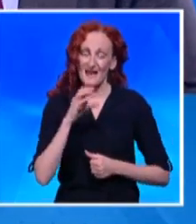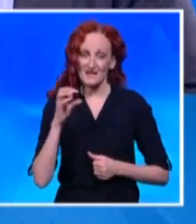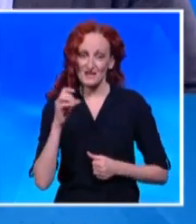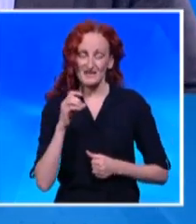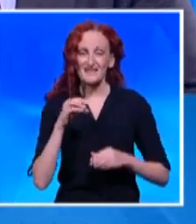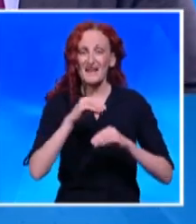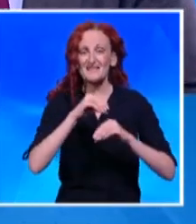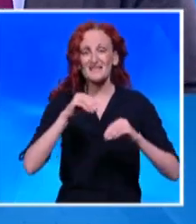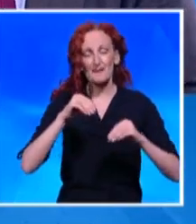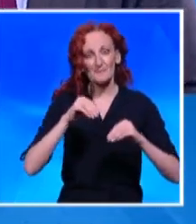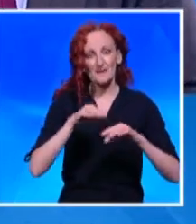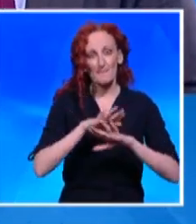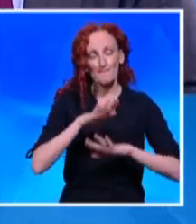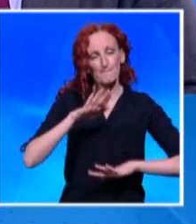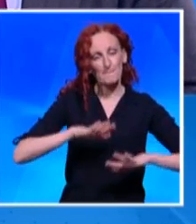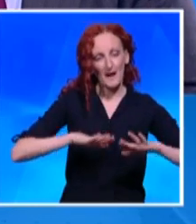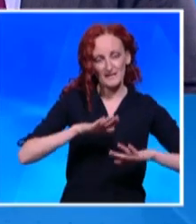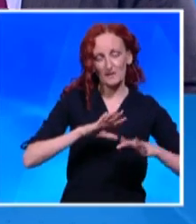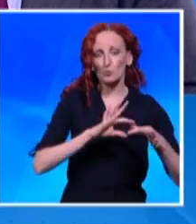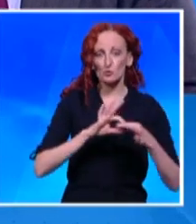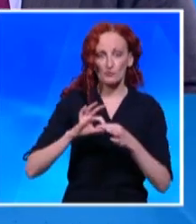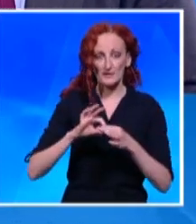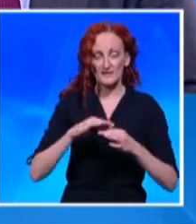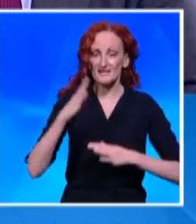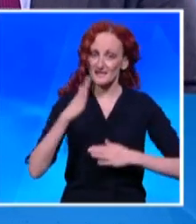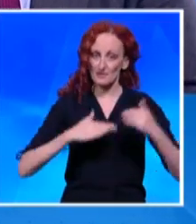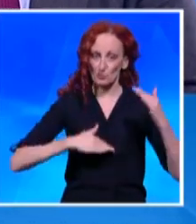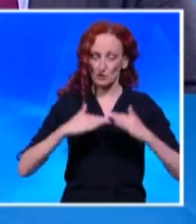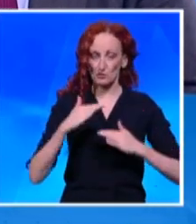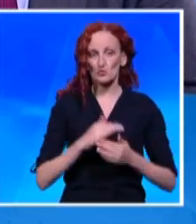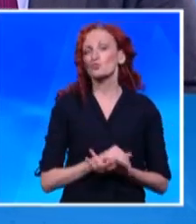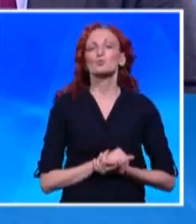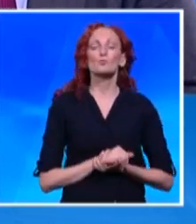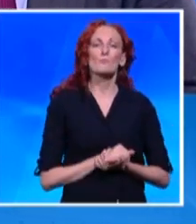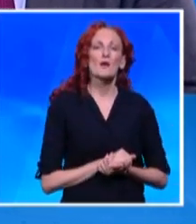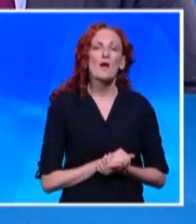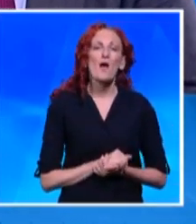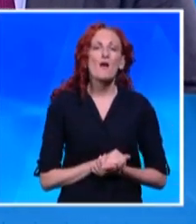земни маси, които във връзка с строителство. Би било